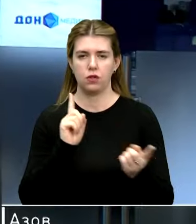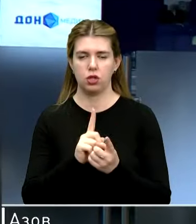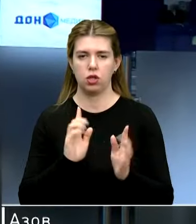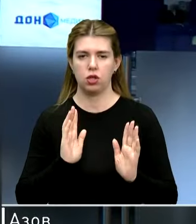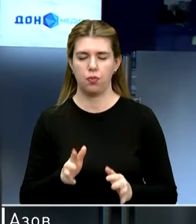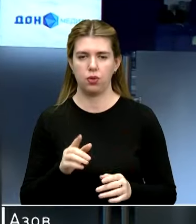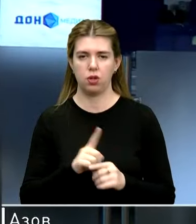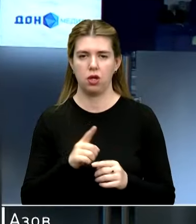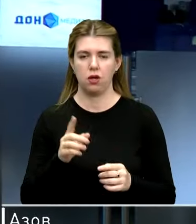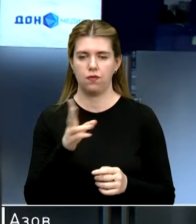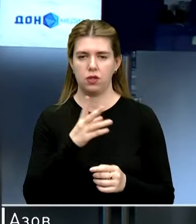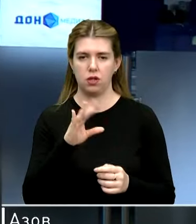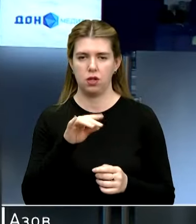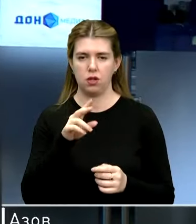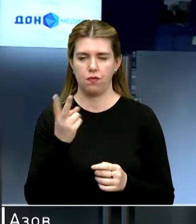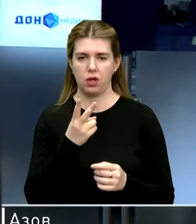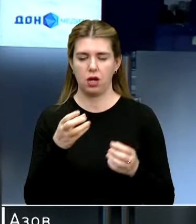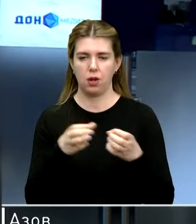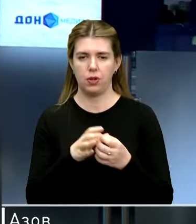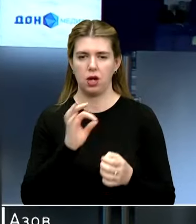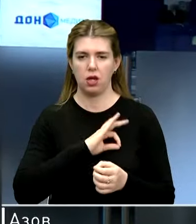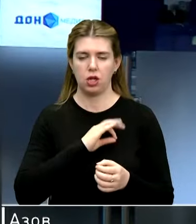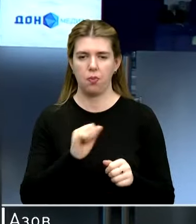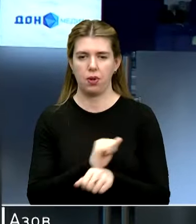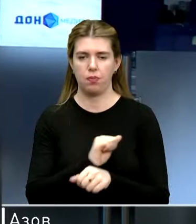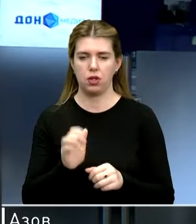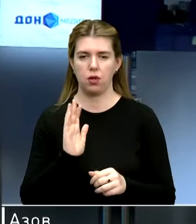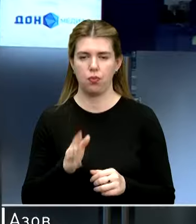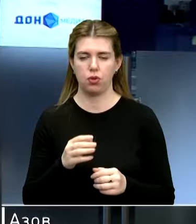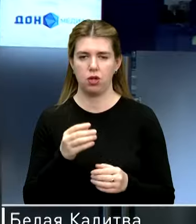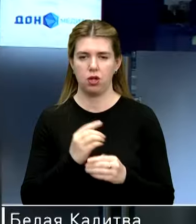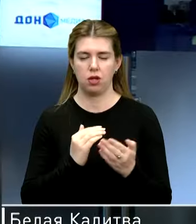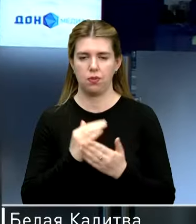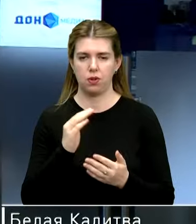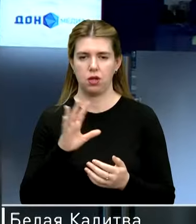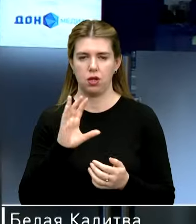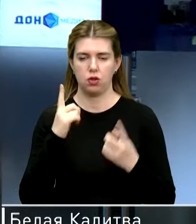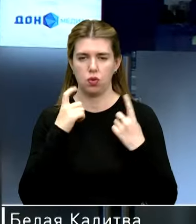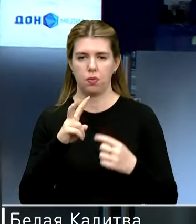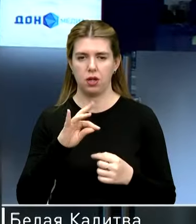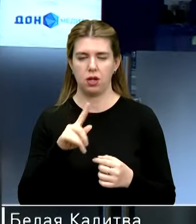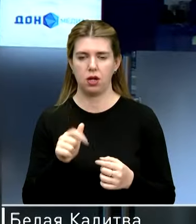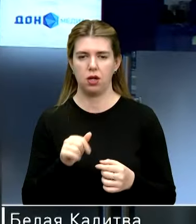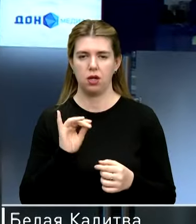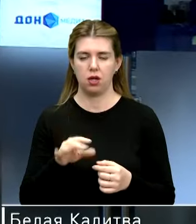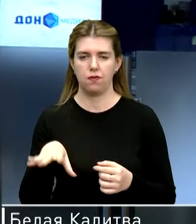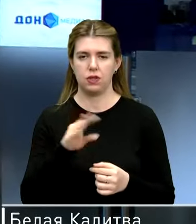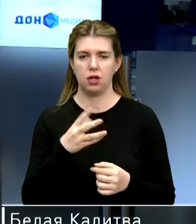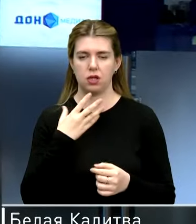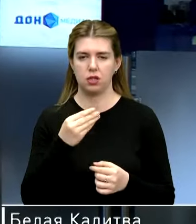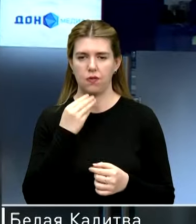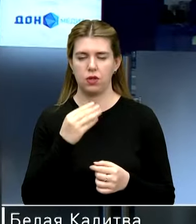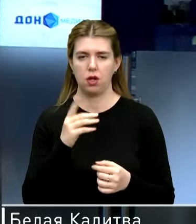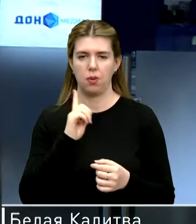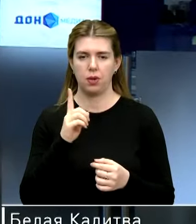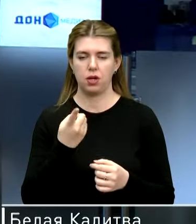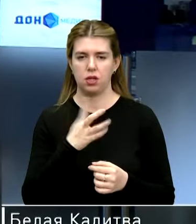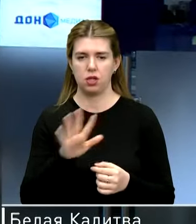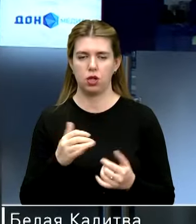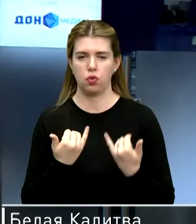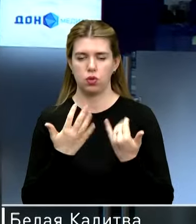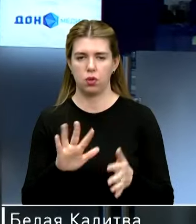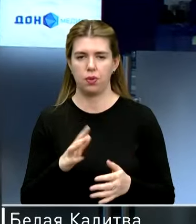встречаться будут дублирующие составы, очки за победу пойдут в турнирную таблицу Суперлиги. А там донские красавицы пока ни разу